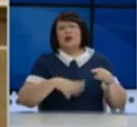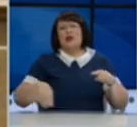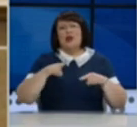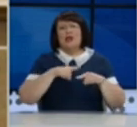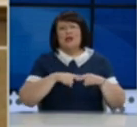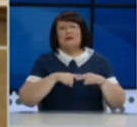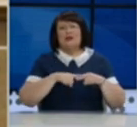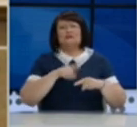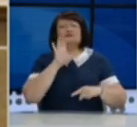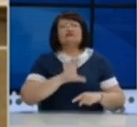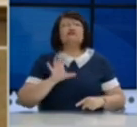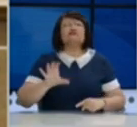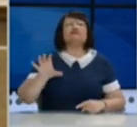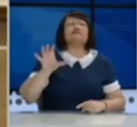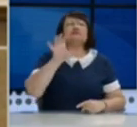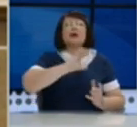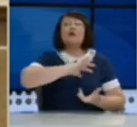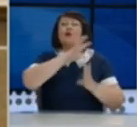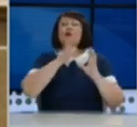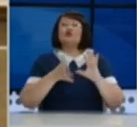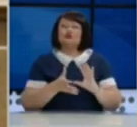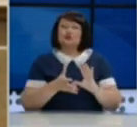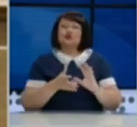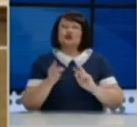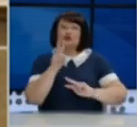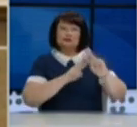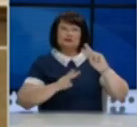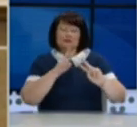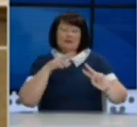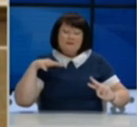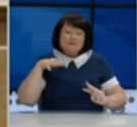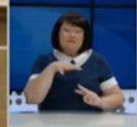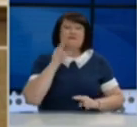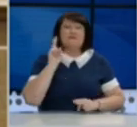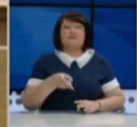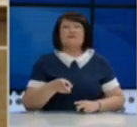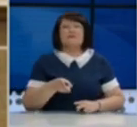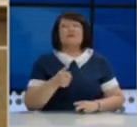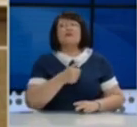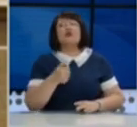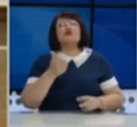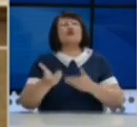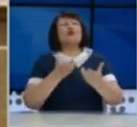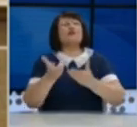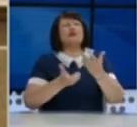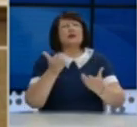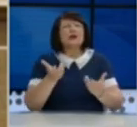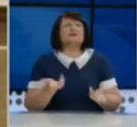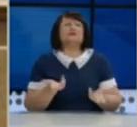αλλά σε πολλές περιοχές του κόσμου, ότι οι κλιματικές απειλές, δεν αναφέρομαι μόνο στις πυρκαγιές,